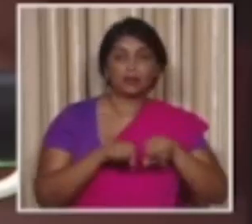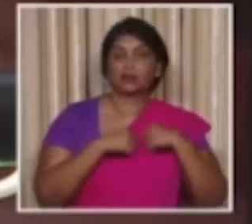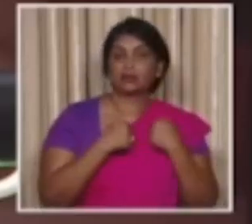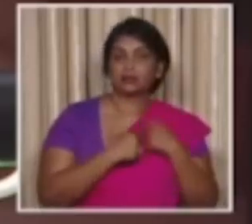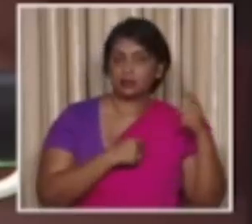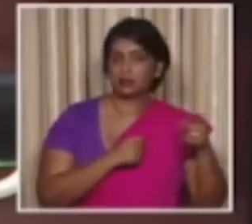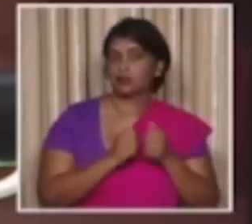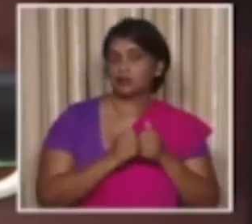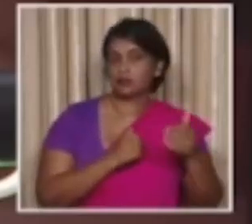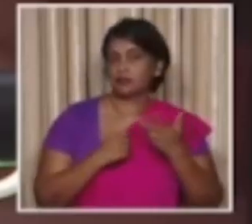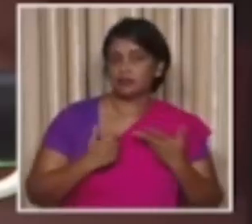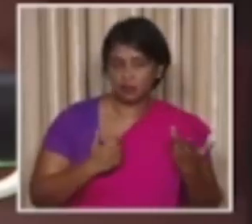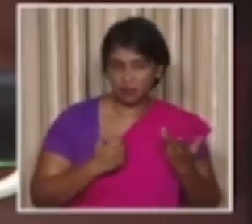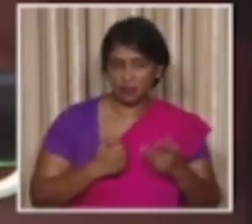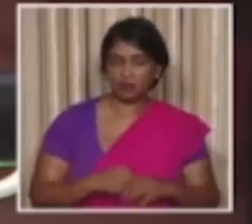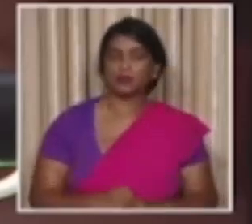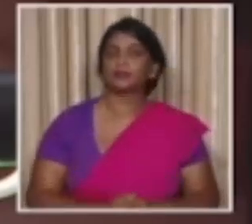සමාගම අසමත් වී තිබෙනවා.